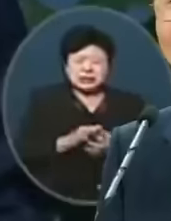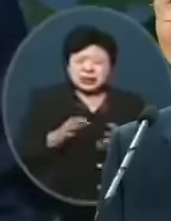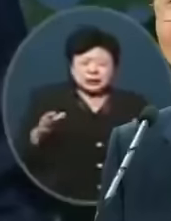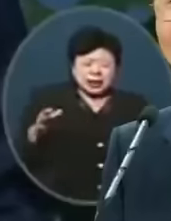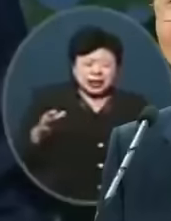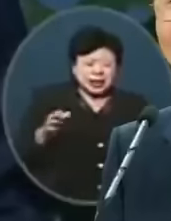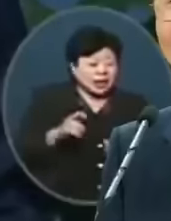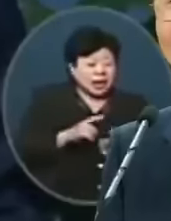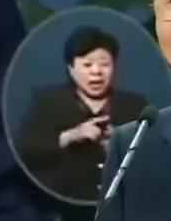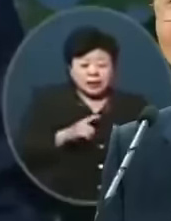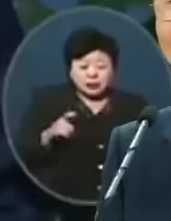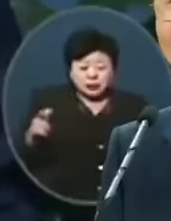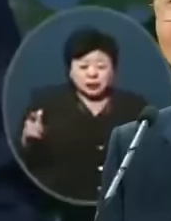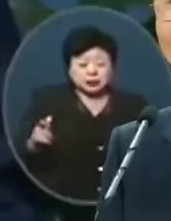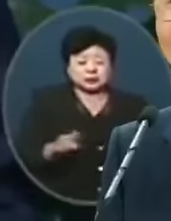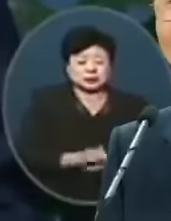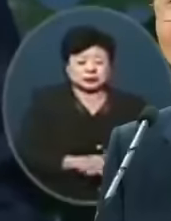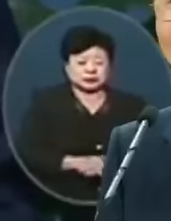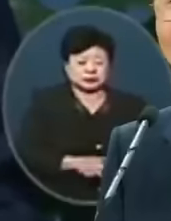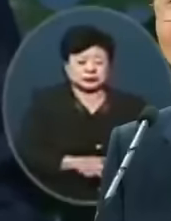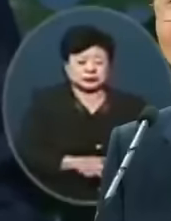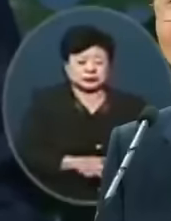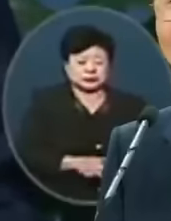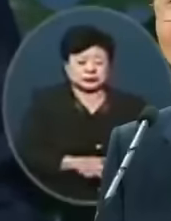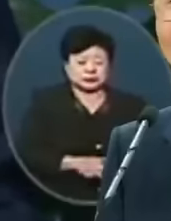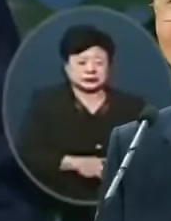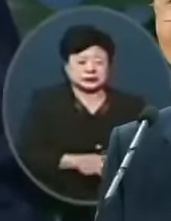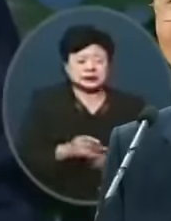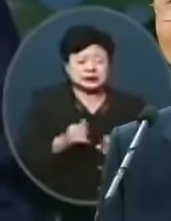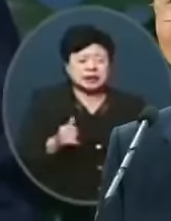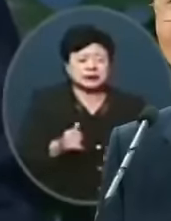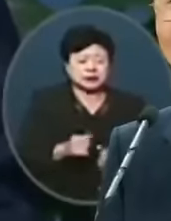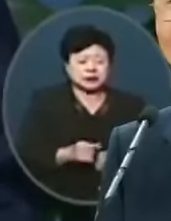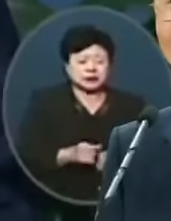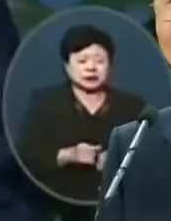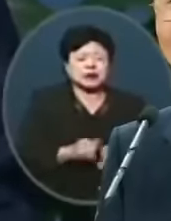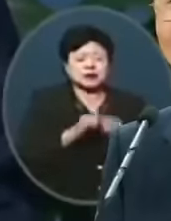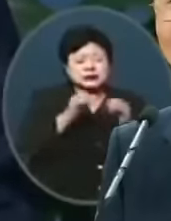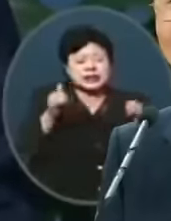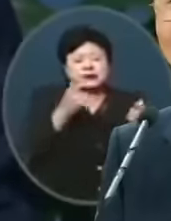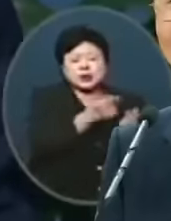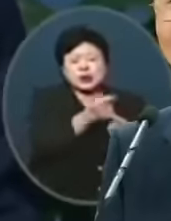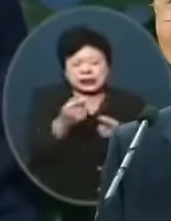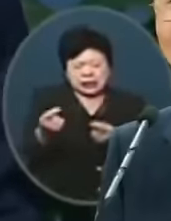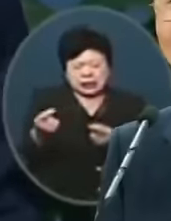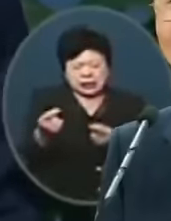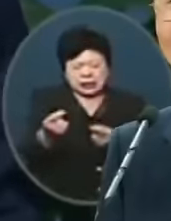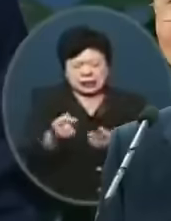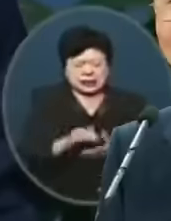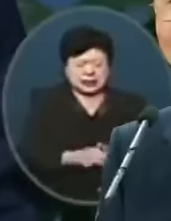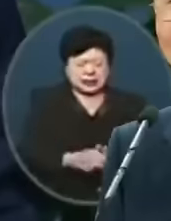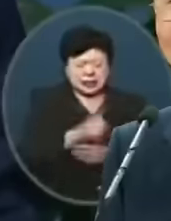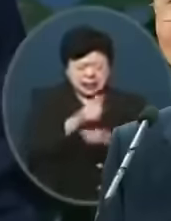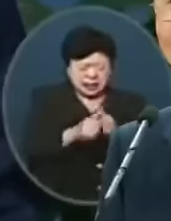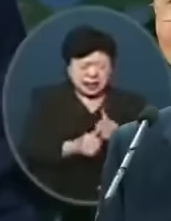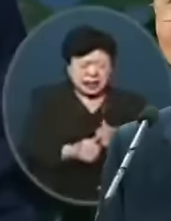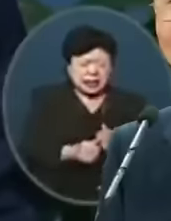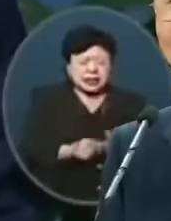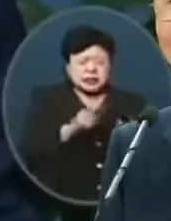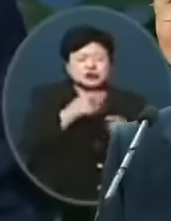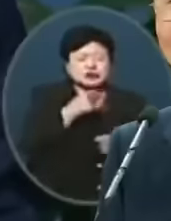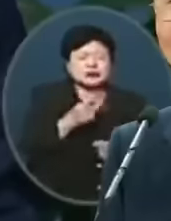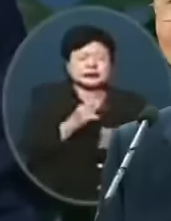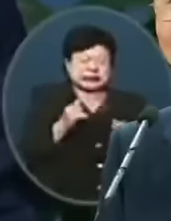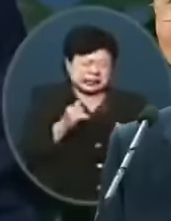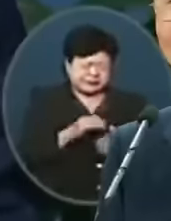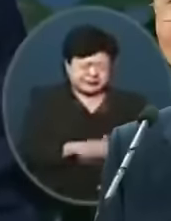우리가 뭐 할 필요 있겠냐 생각하지만 그들도 다 같은 사람입니다. 그들도 다 같이 살고 싶어 하는